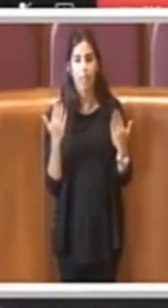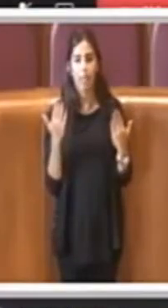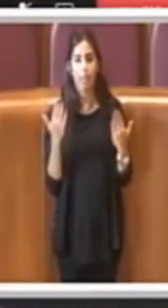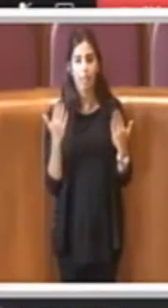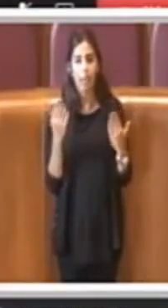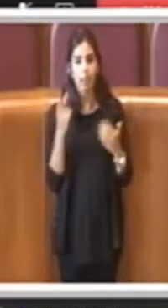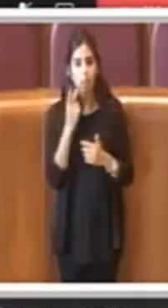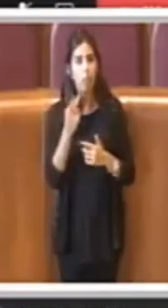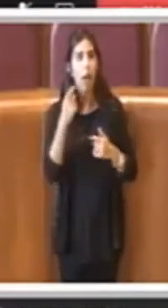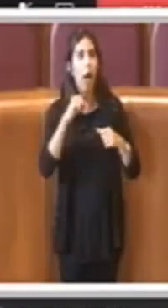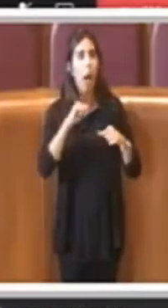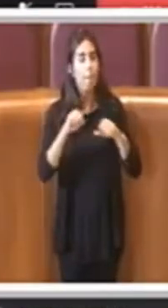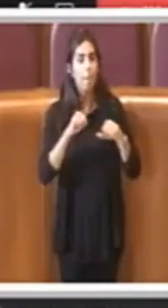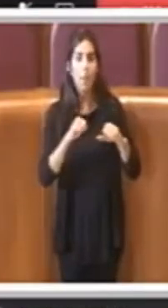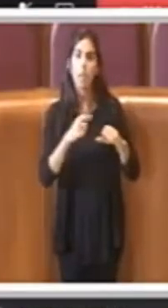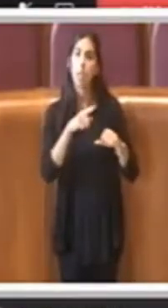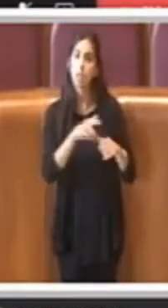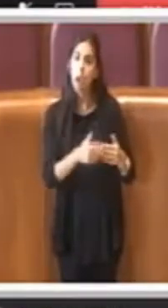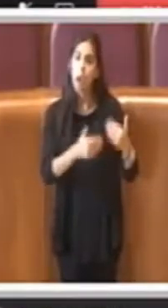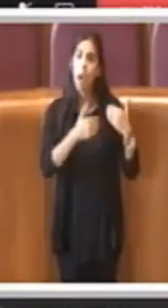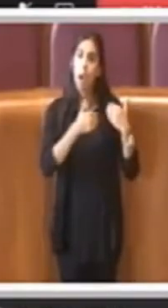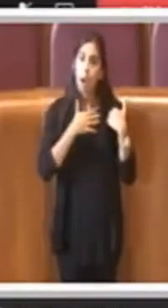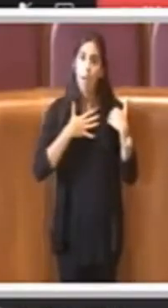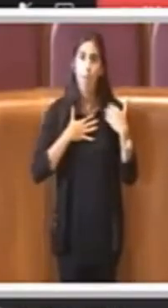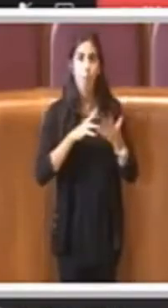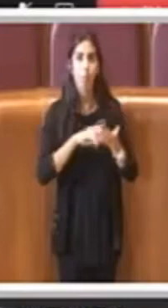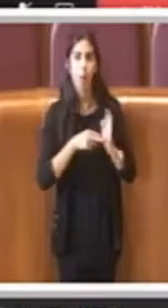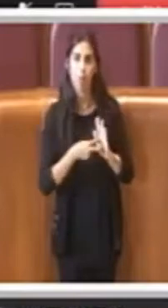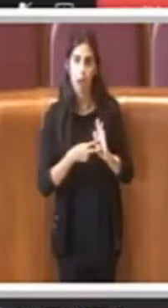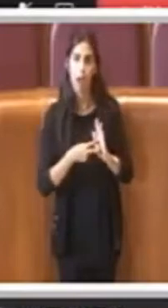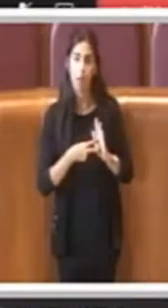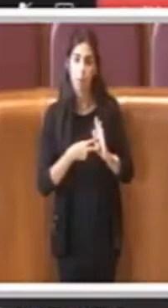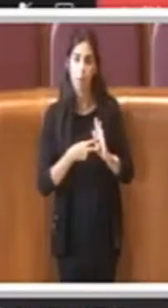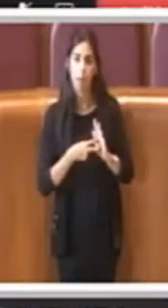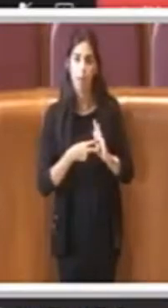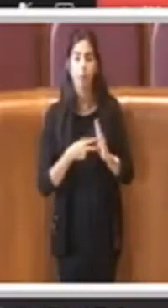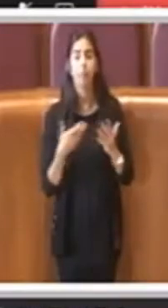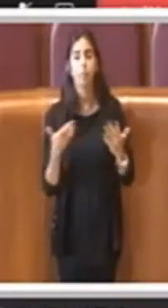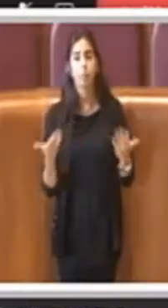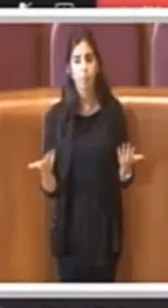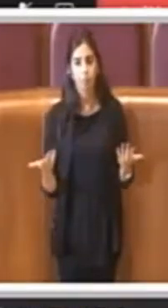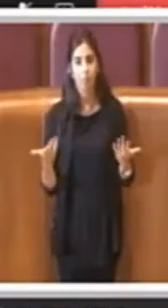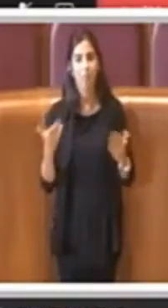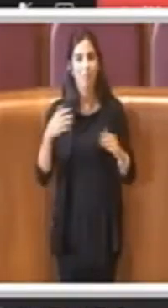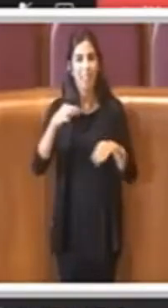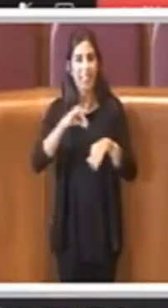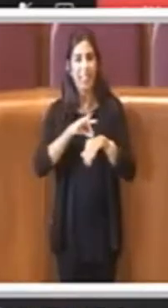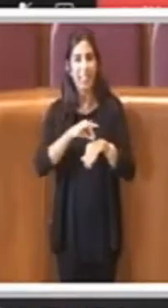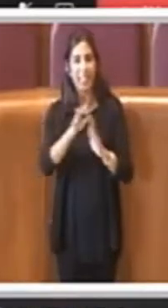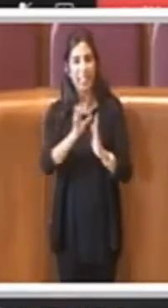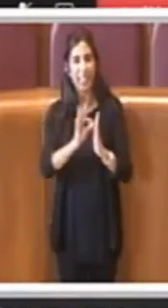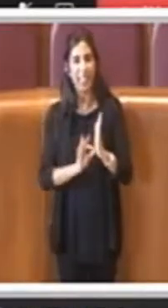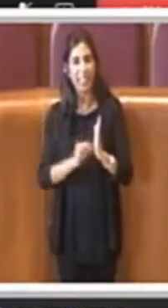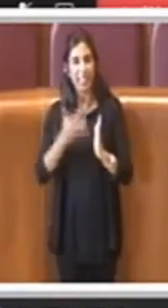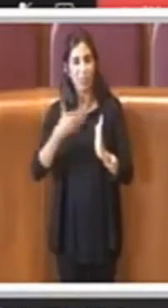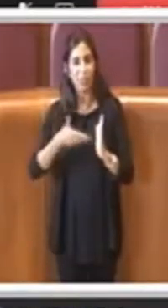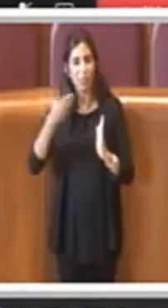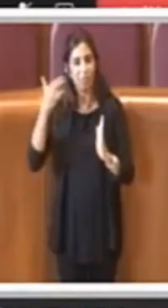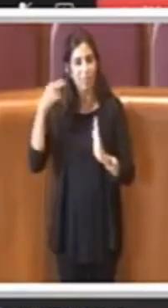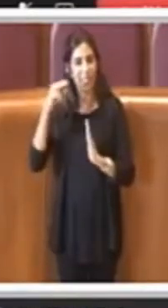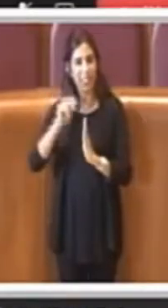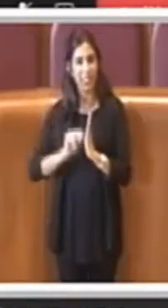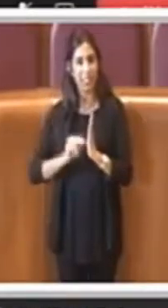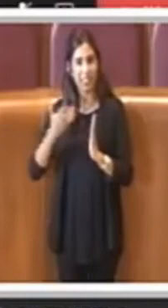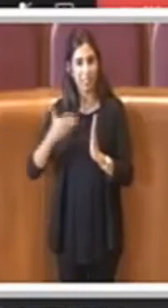un'amministrazione che prende in carico questo tipo di tema. Allora, gli indirizzi che sono stati formulati e la convenzione